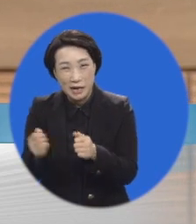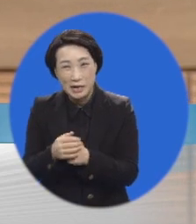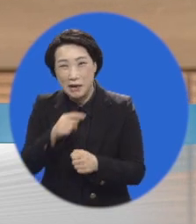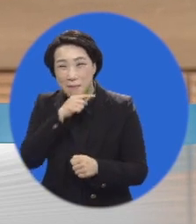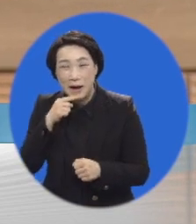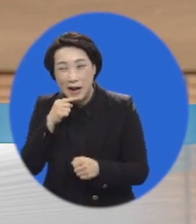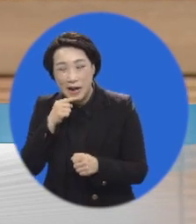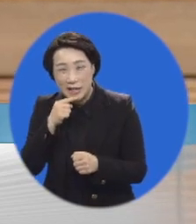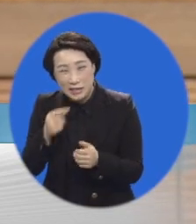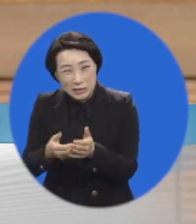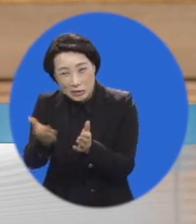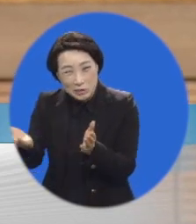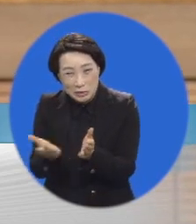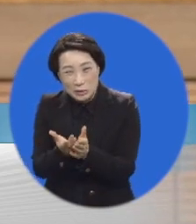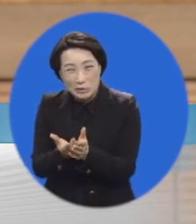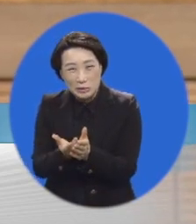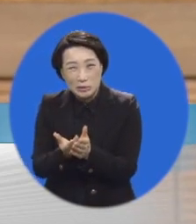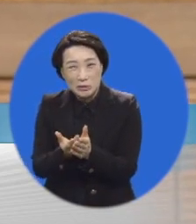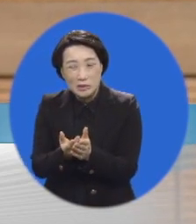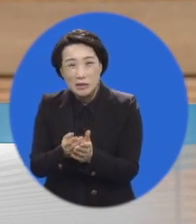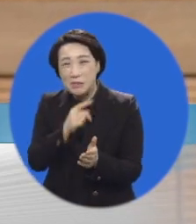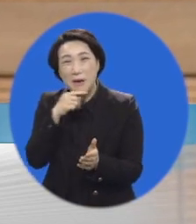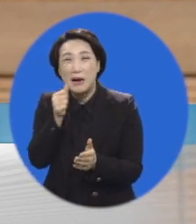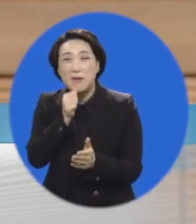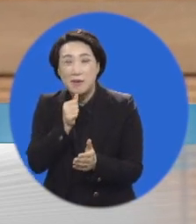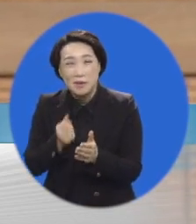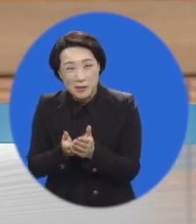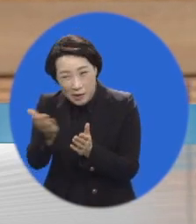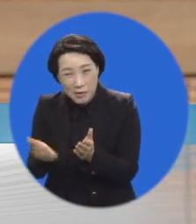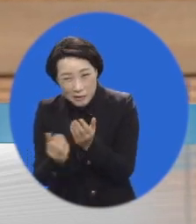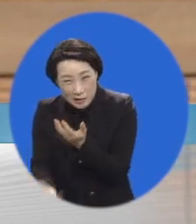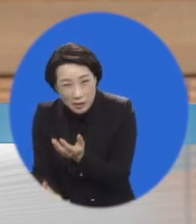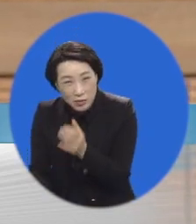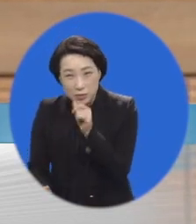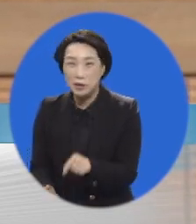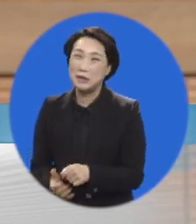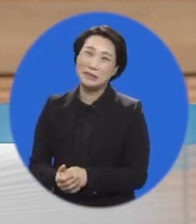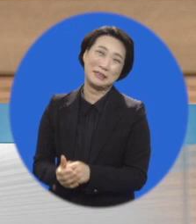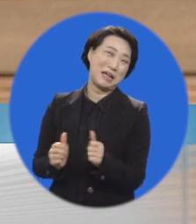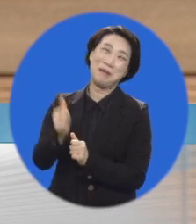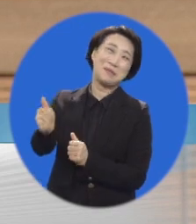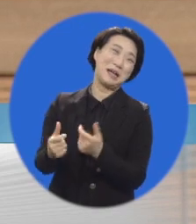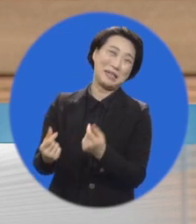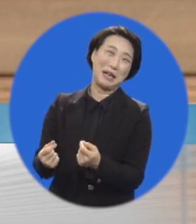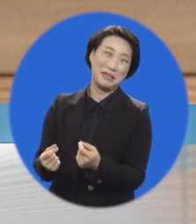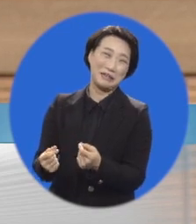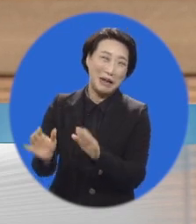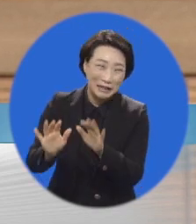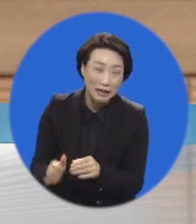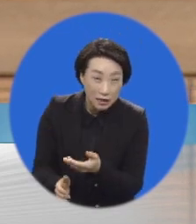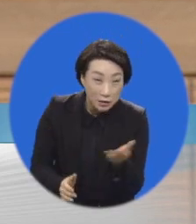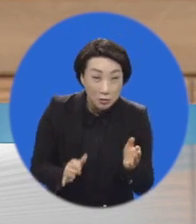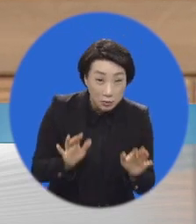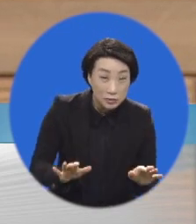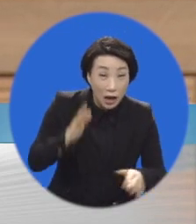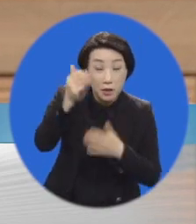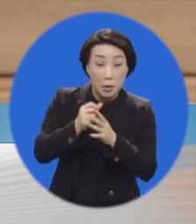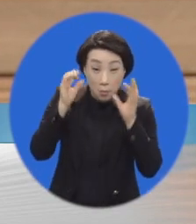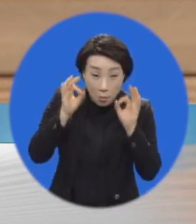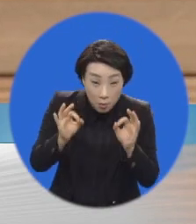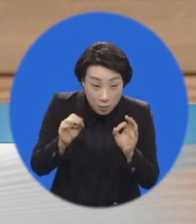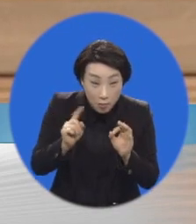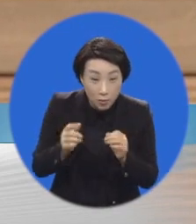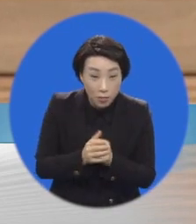쓰고 앉았고 이것이 사내답지 못해. 하나님의 축복은 사람이 볼 때 자격이 있다가